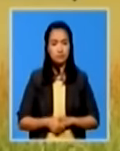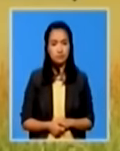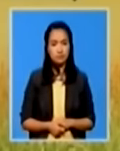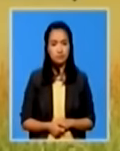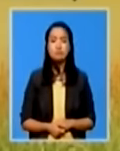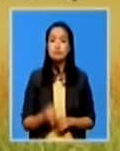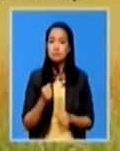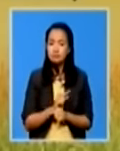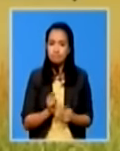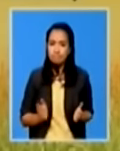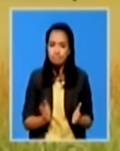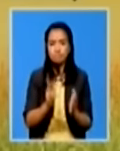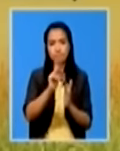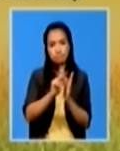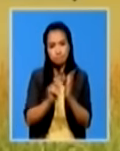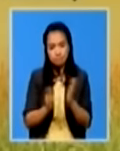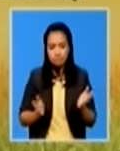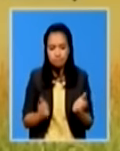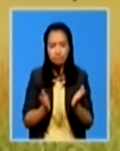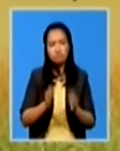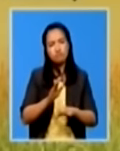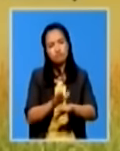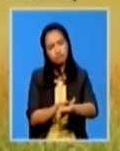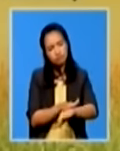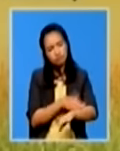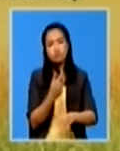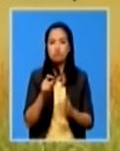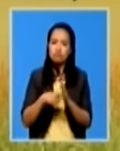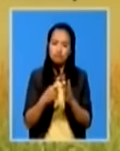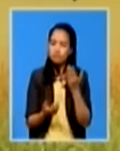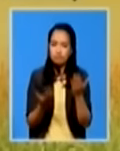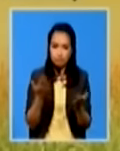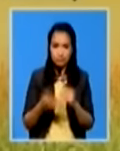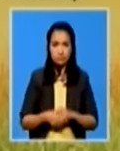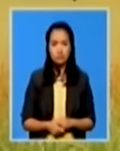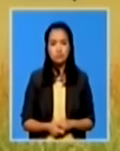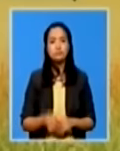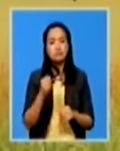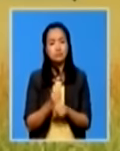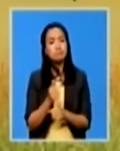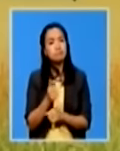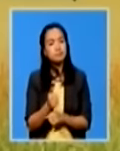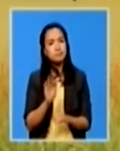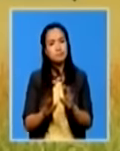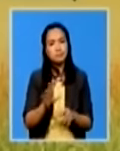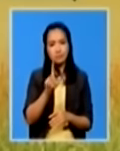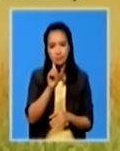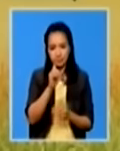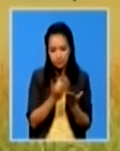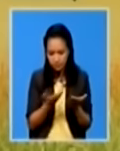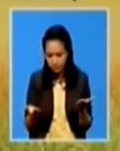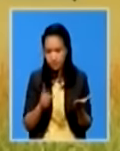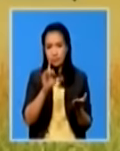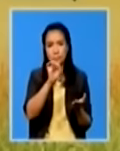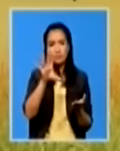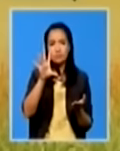2557ได้มีการผลักดันกฎหมายเป็นไปด้วยความล่าช้าด้วยเหตุผลประการใดก็แล้วแต่นะครับทำได้เพียง120ฉบับนะครับ